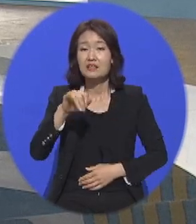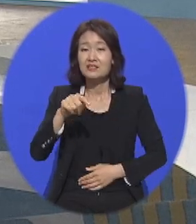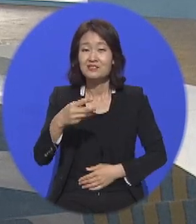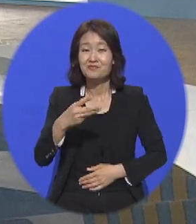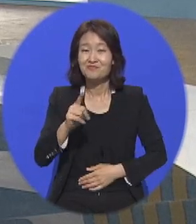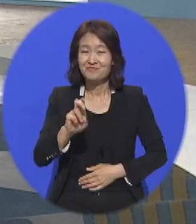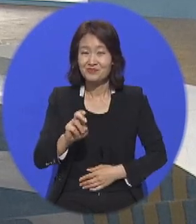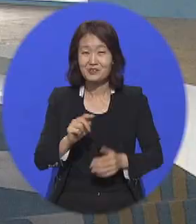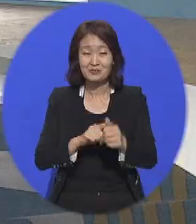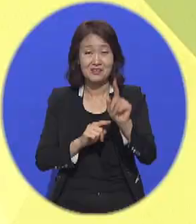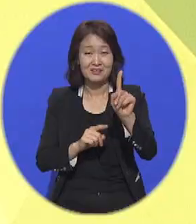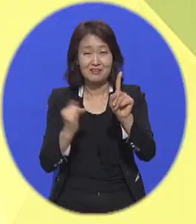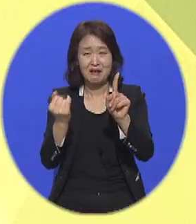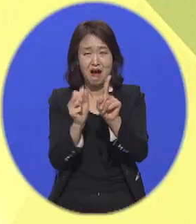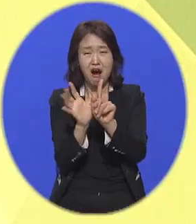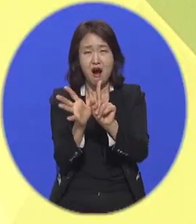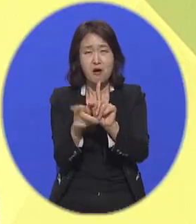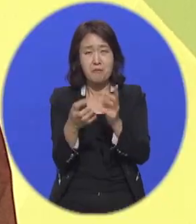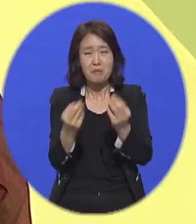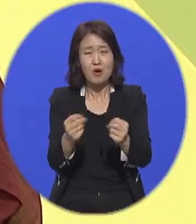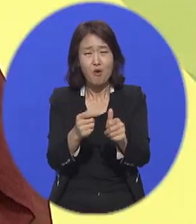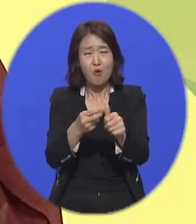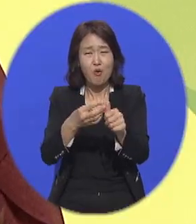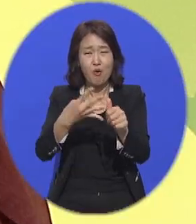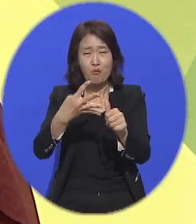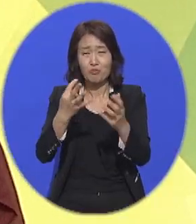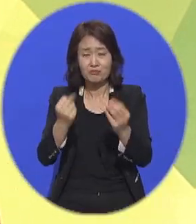체제를 합니다. 상황 따라 다 틀립니다.